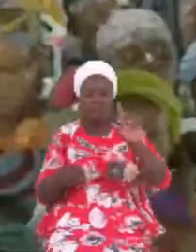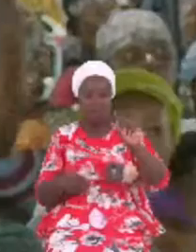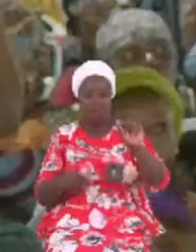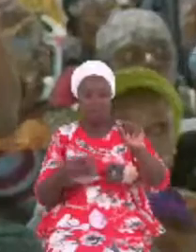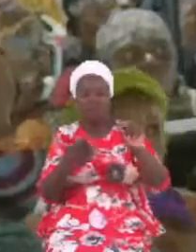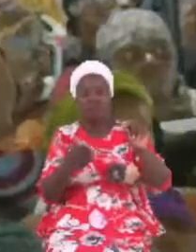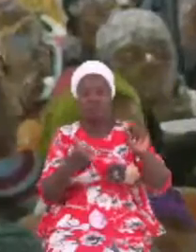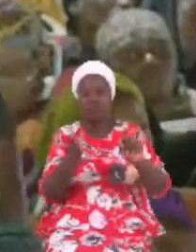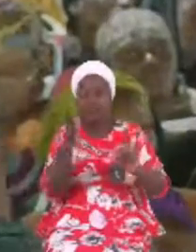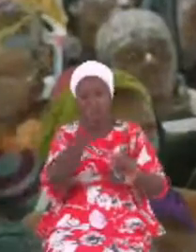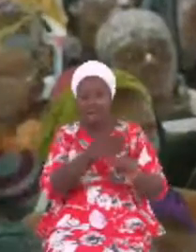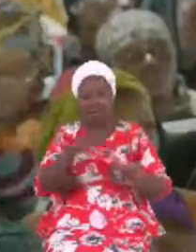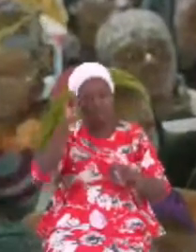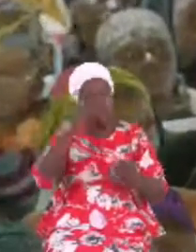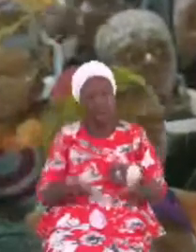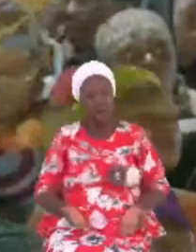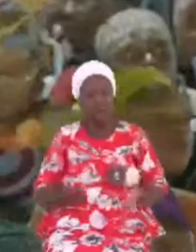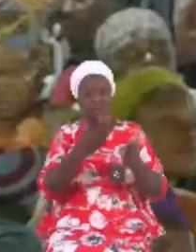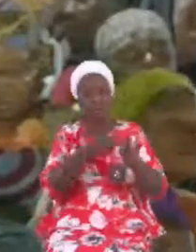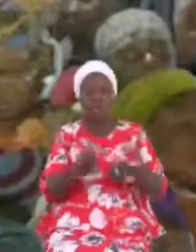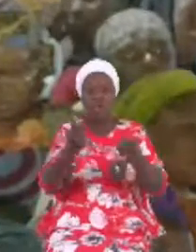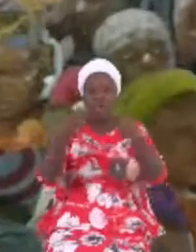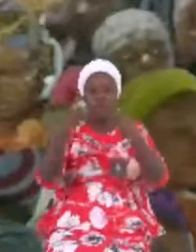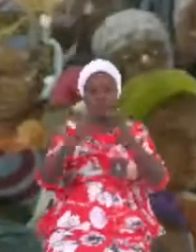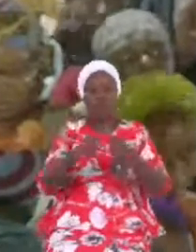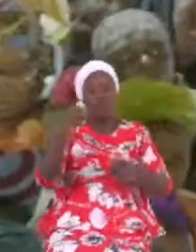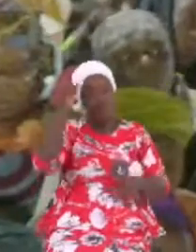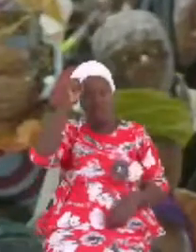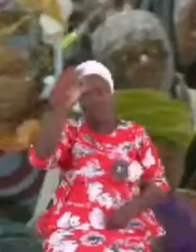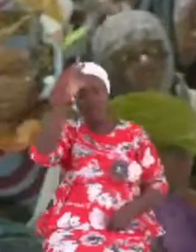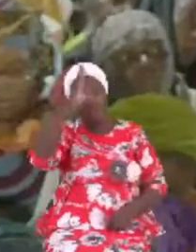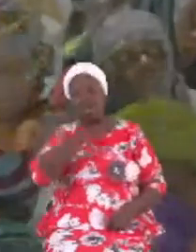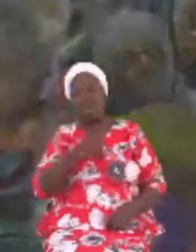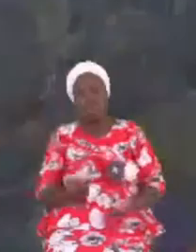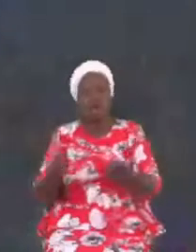Verset 20. Et il se leva et il alla vers son père.